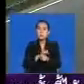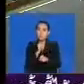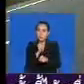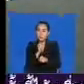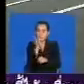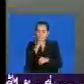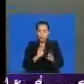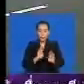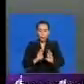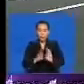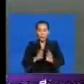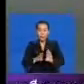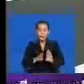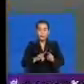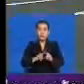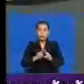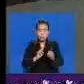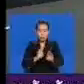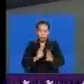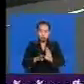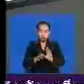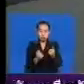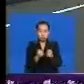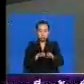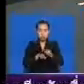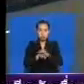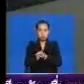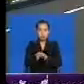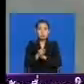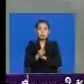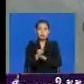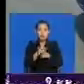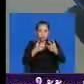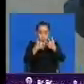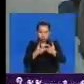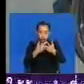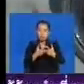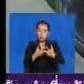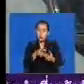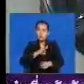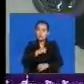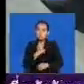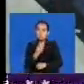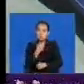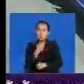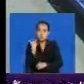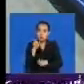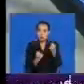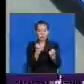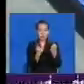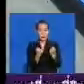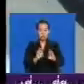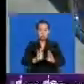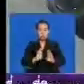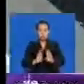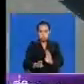จะไม่หวือหวาเป็นรถสปอร์ตรอบจัดๆเลยนะครับแต่ก็ให้ความมั่นใจในการขับขี่ได้เมื่อต้องการอัตราเร่ง